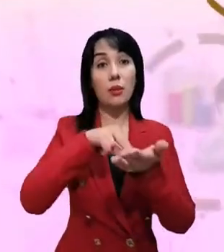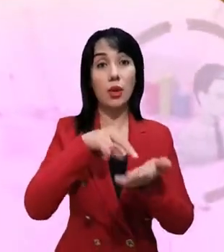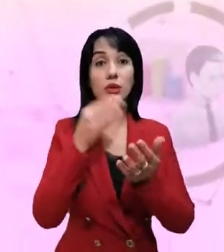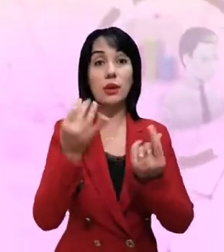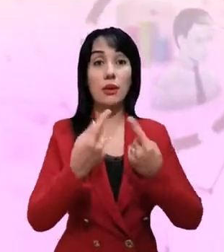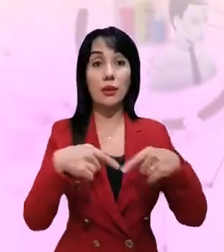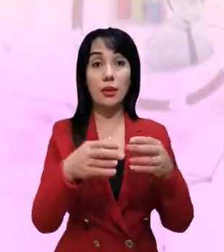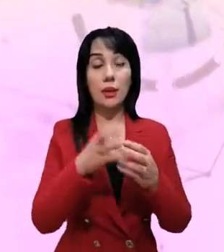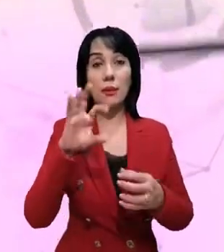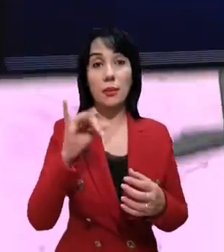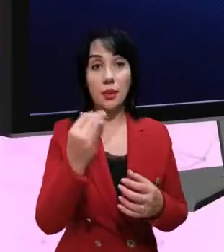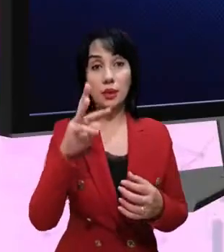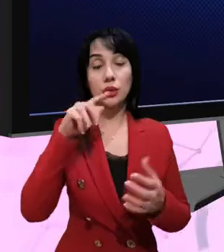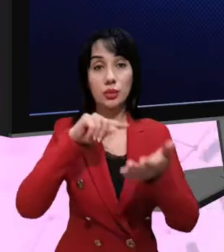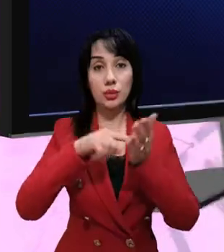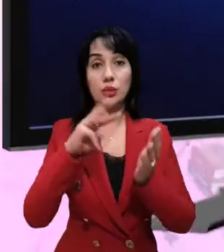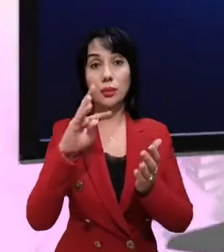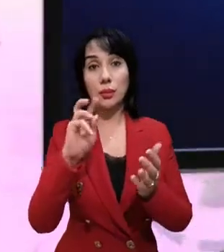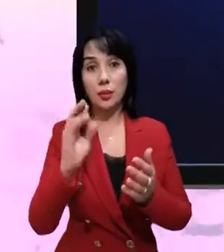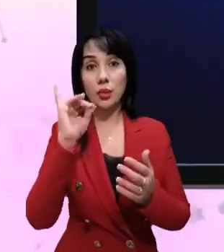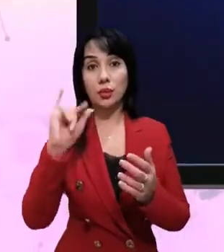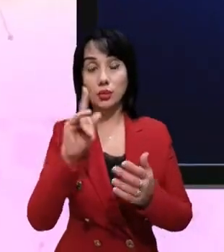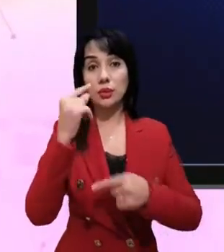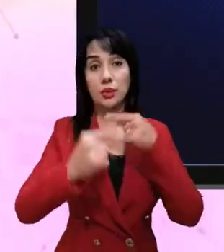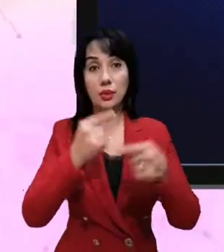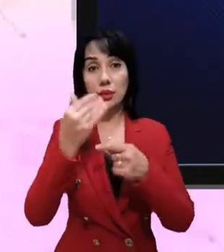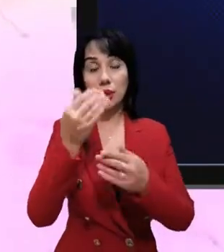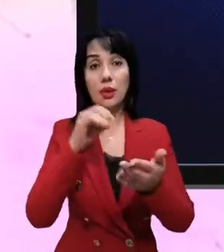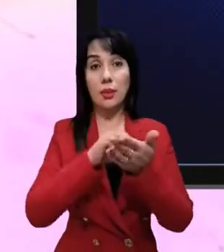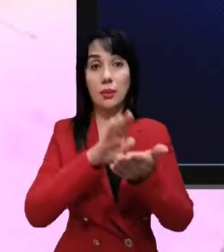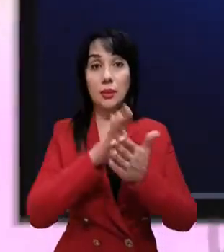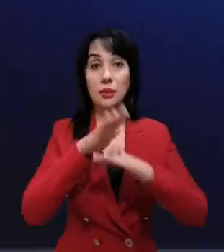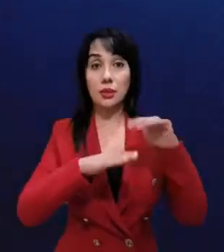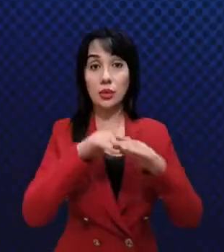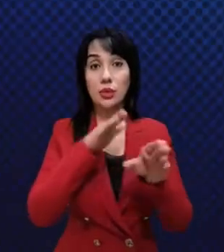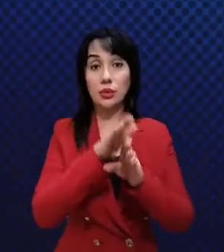baholash agentligining my.uzbmb.uz sayti orqali amalga oshiriladi.